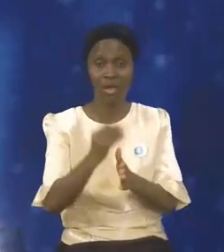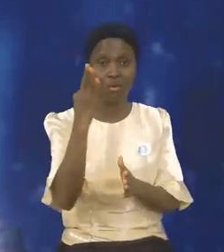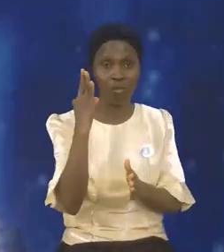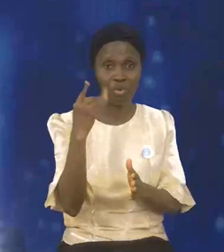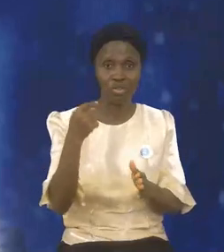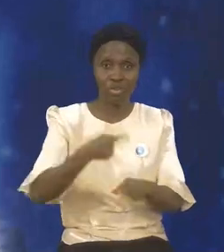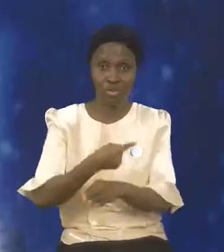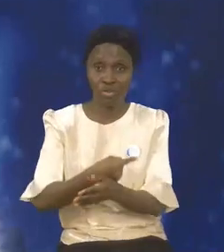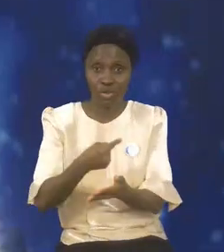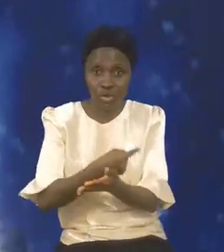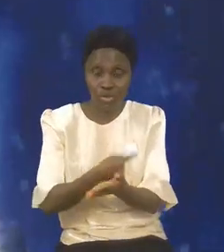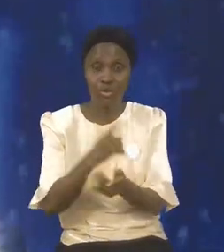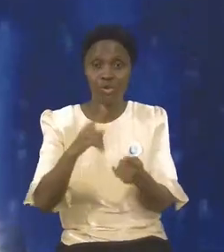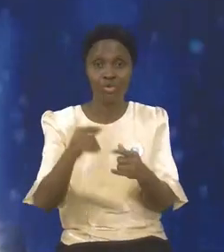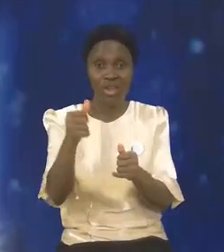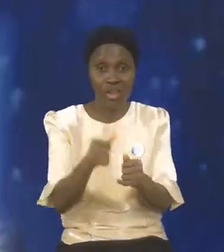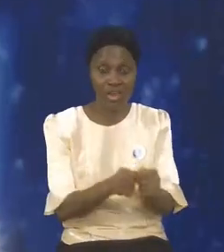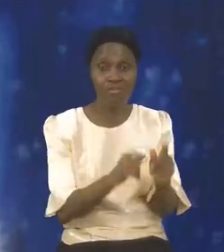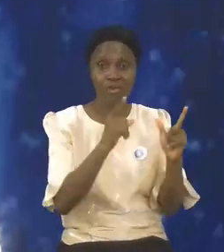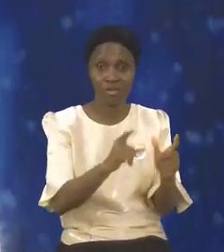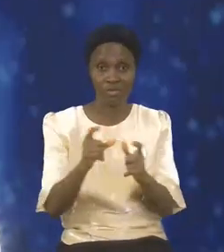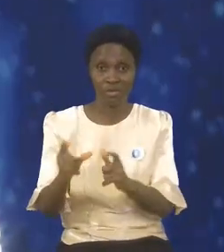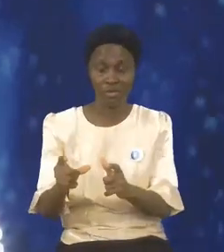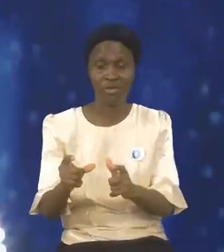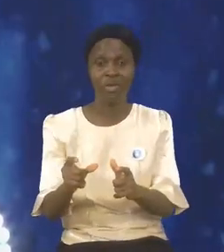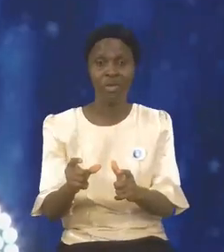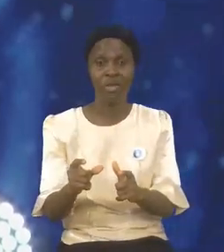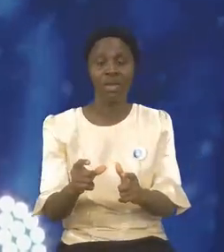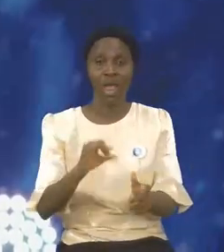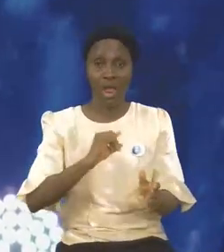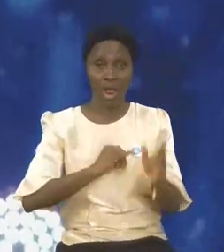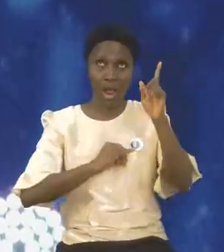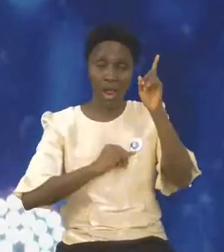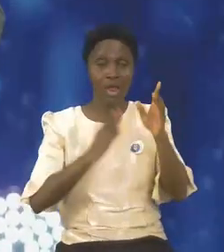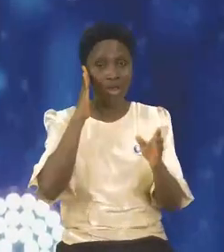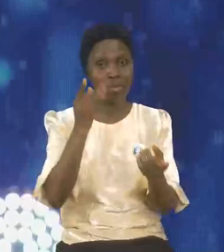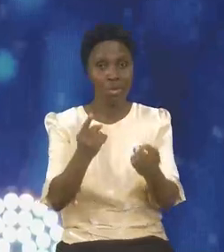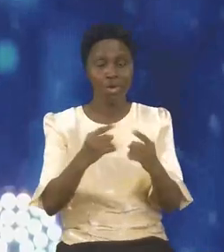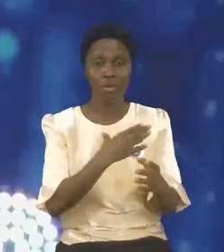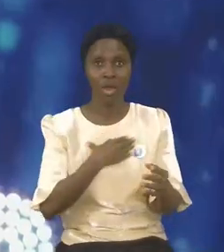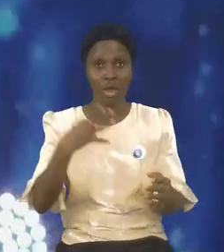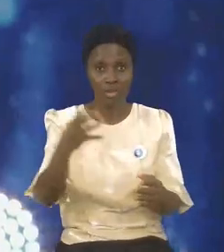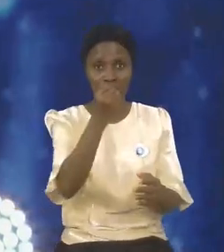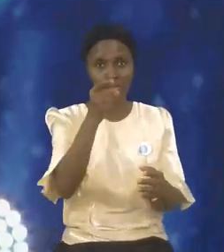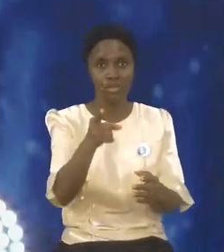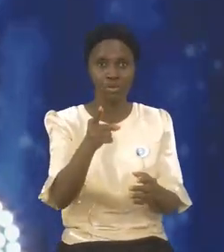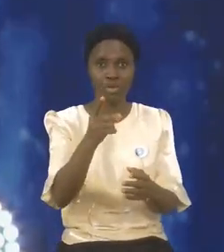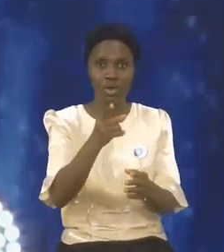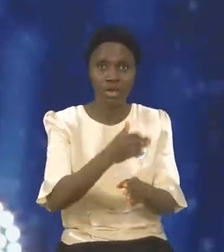dis-leur, prêchez l'évangile à toute la création. Je viendrai bientôt, et lorsque vous faites ce